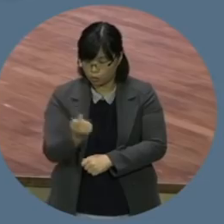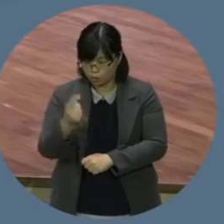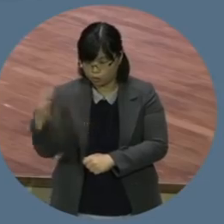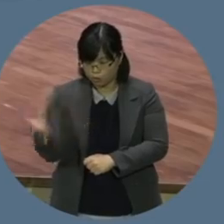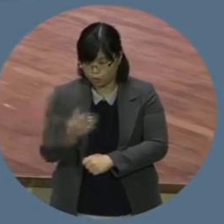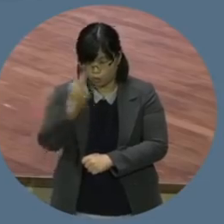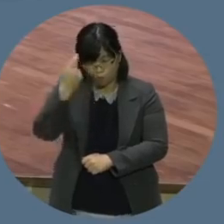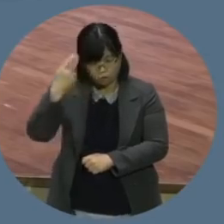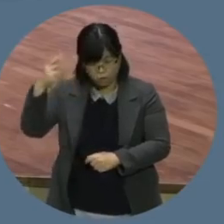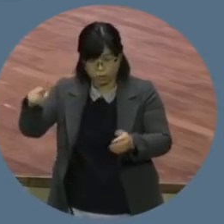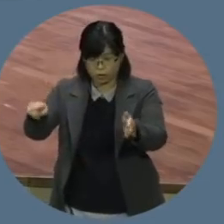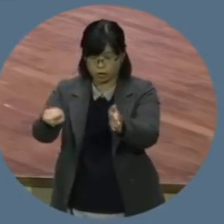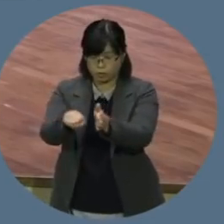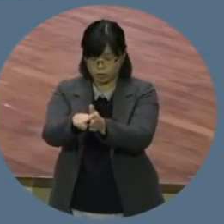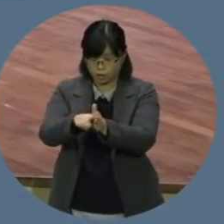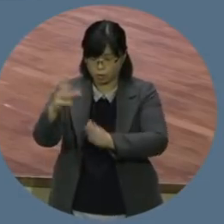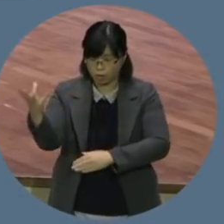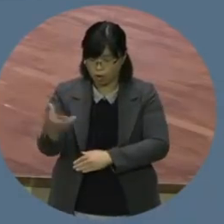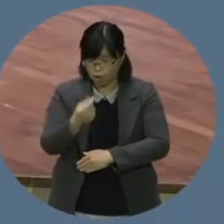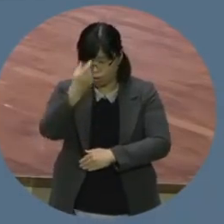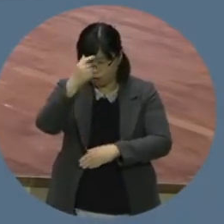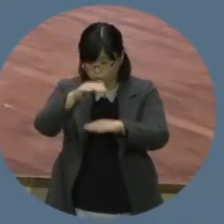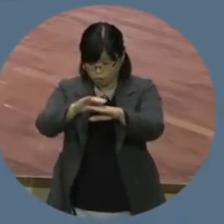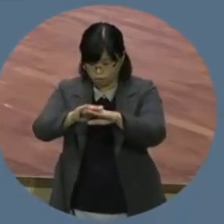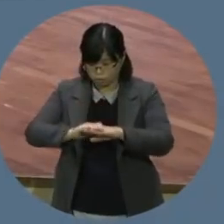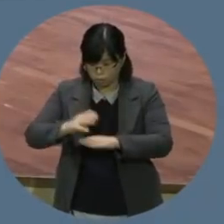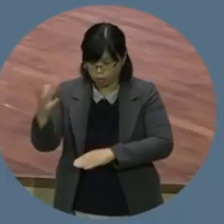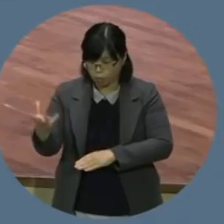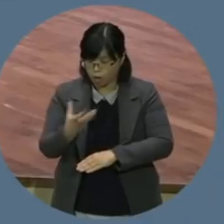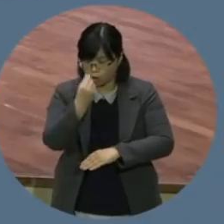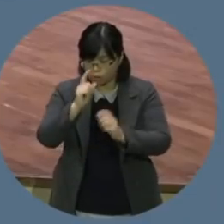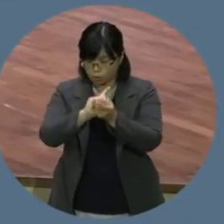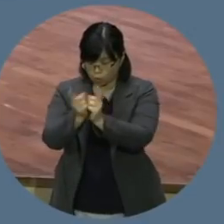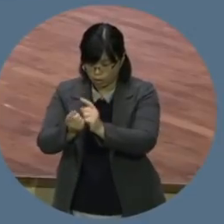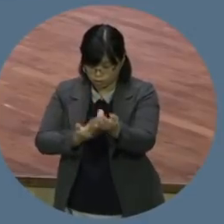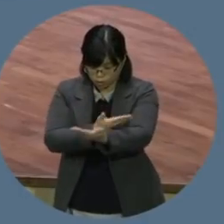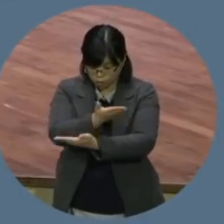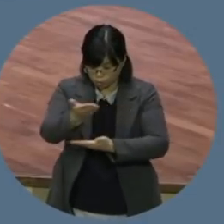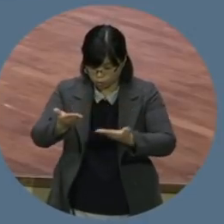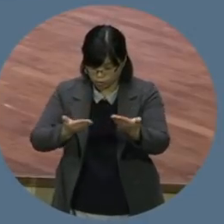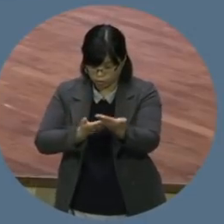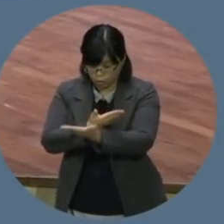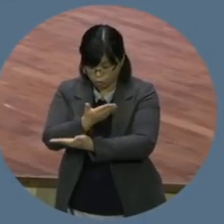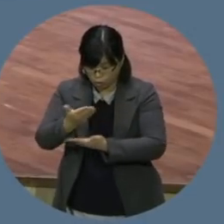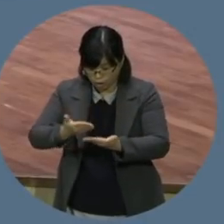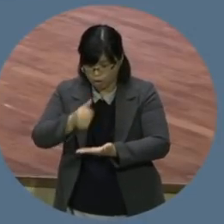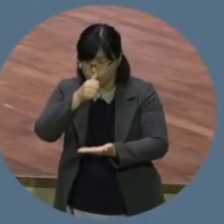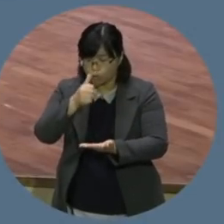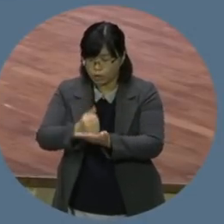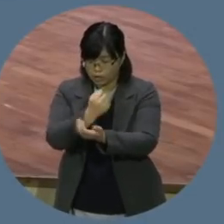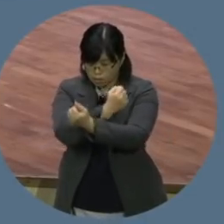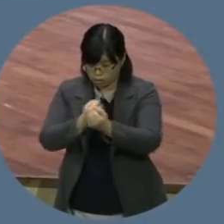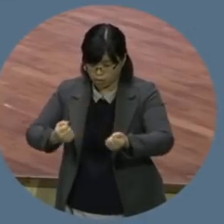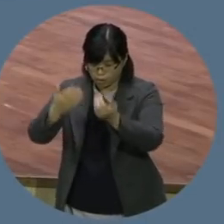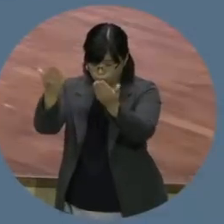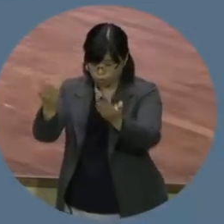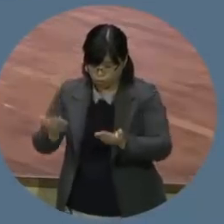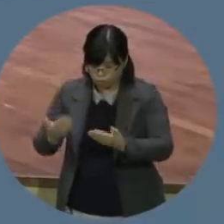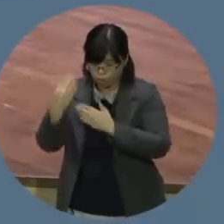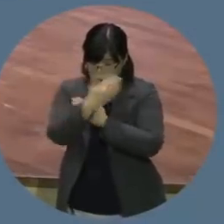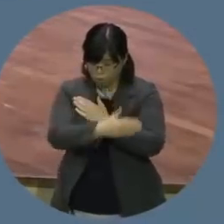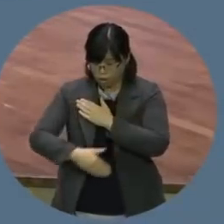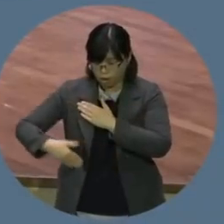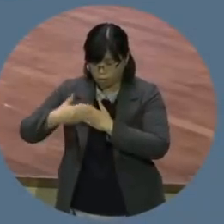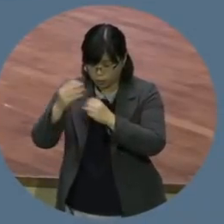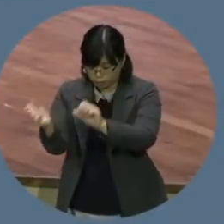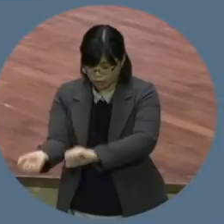심판하러 오시리라. 성령을 믿사오며 거룩한 공회와 성도가 서로 통하는 것과 죄를 사여